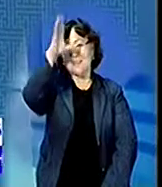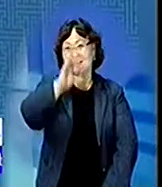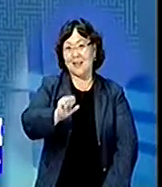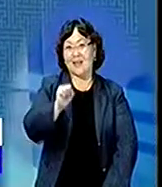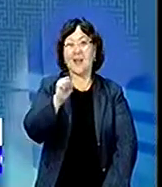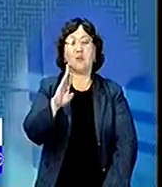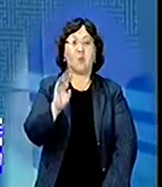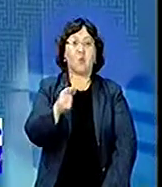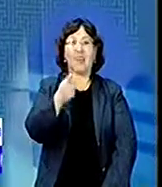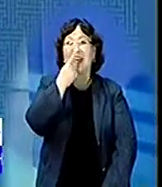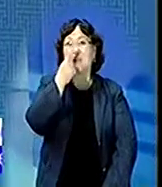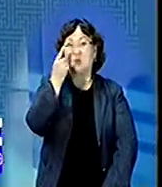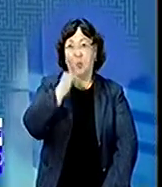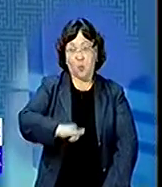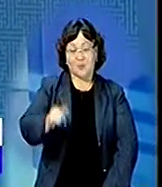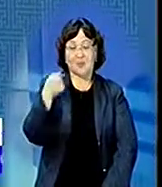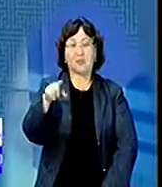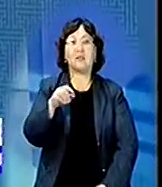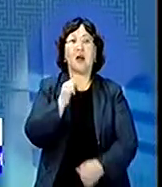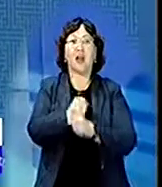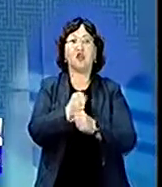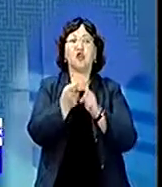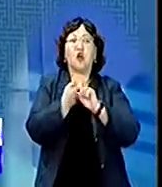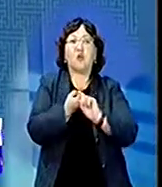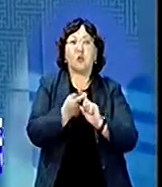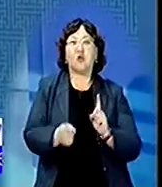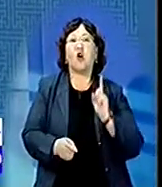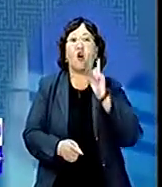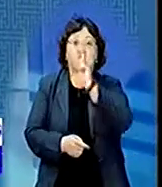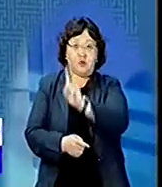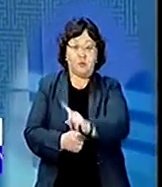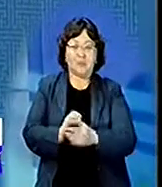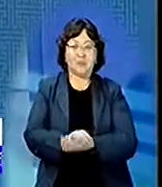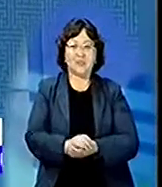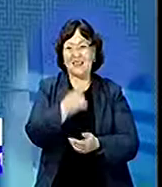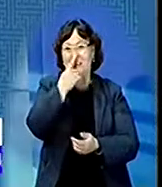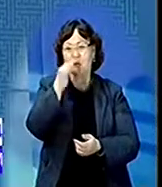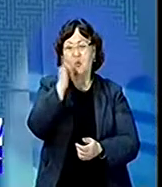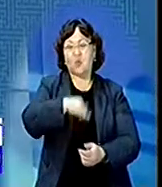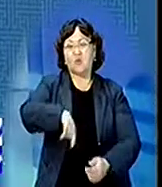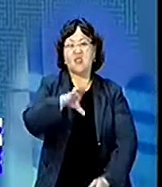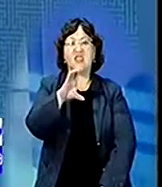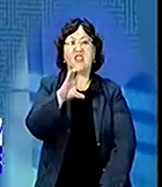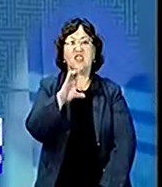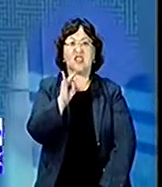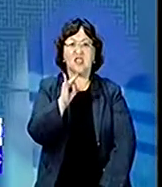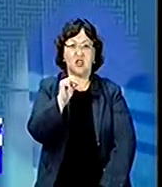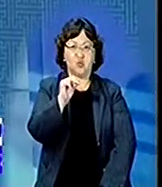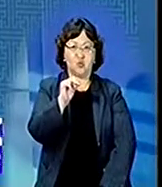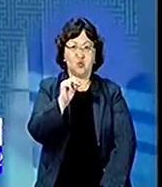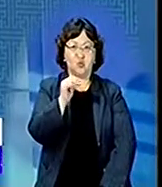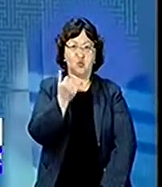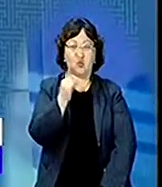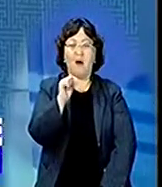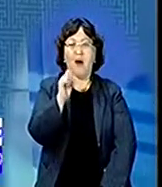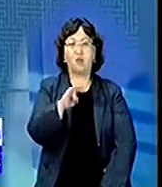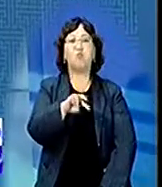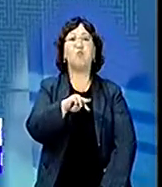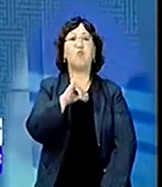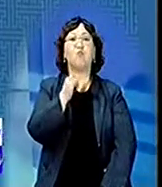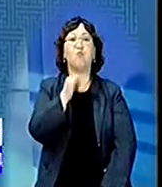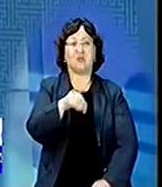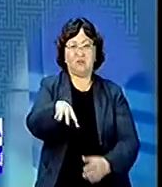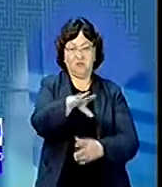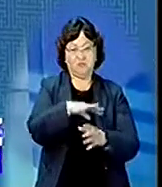хатавыг бүгд найрамдах хятад ард улсад амьдсан хэвчлэн хийж байна. Тэрээр өчигдөр хятад улсын Сичуан мужид ажиллан хятад улсын баруун бүсийн